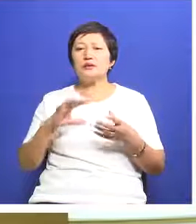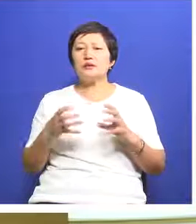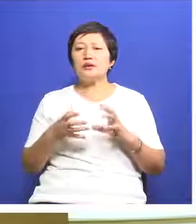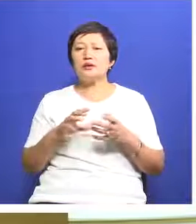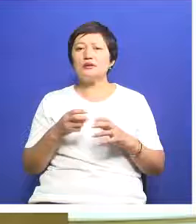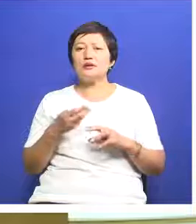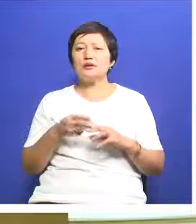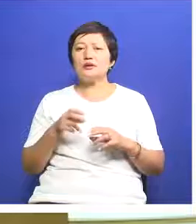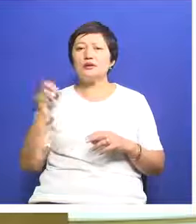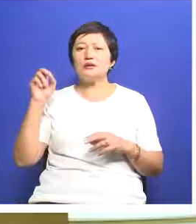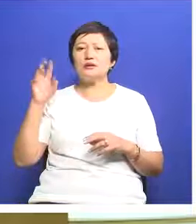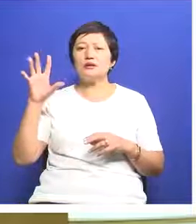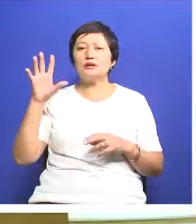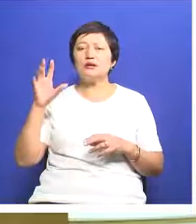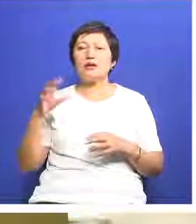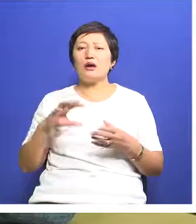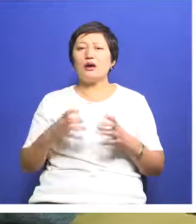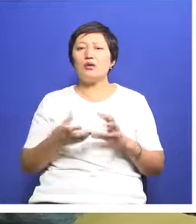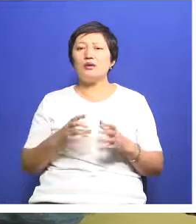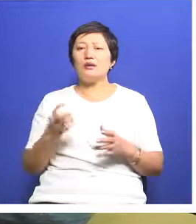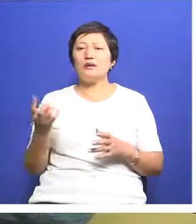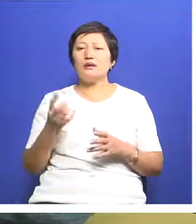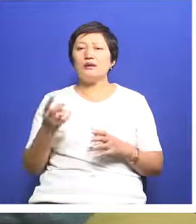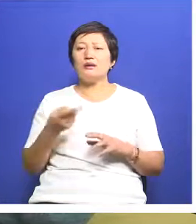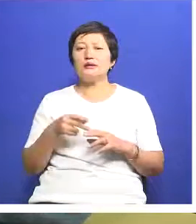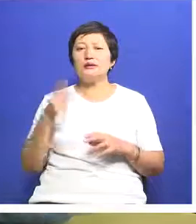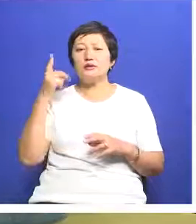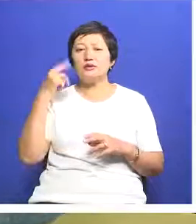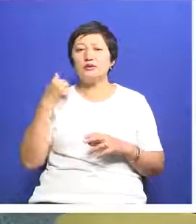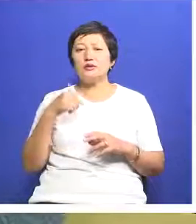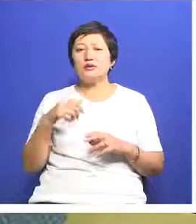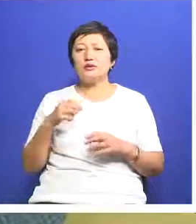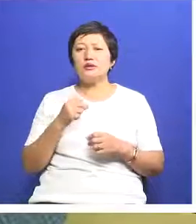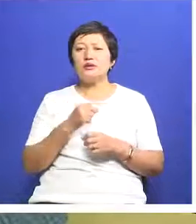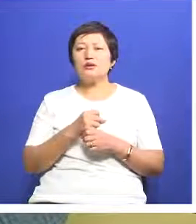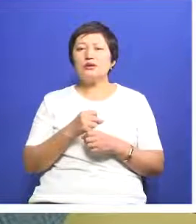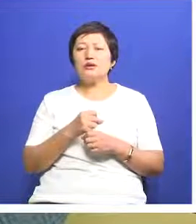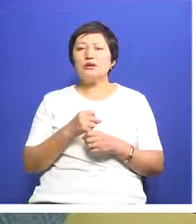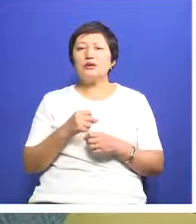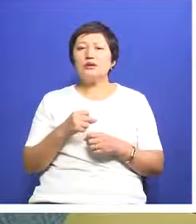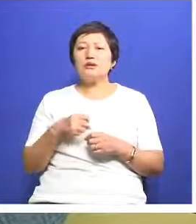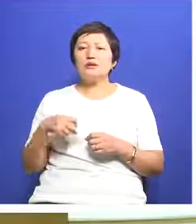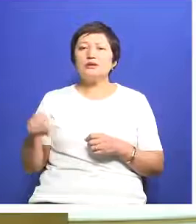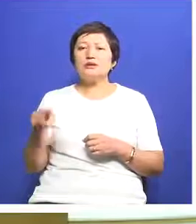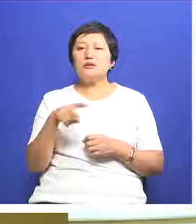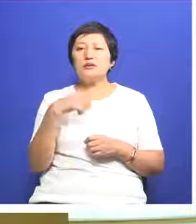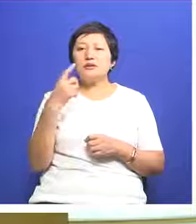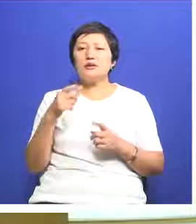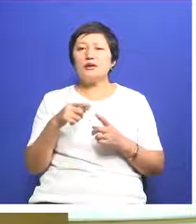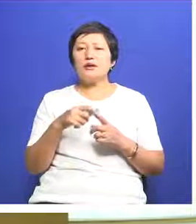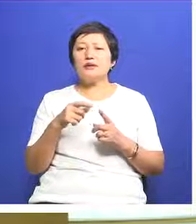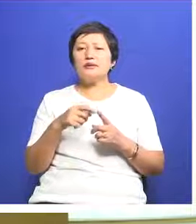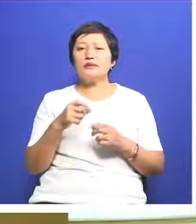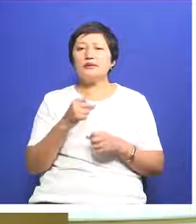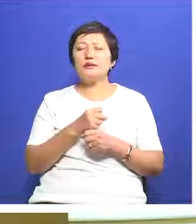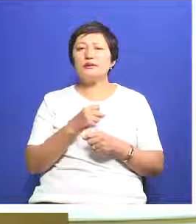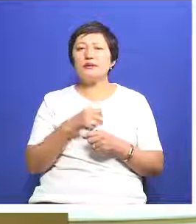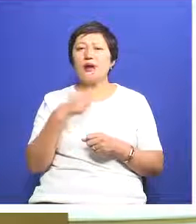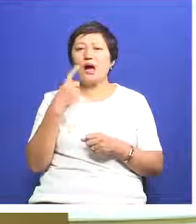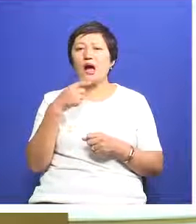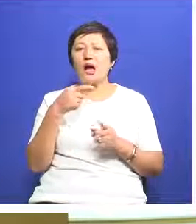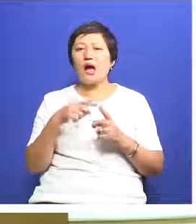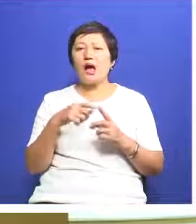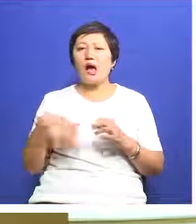кандай жарык ауыл экенин. Түшүнүктүү. Мухан Кемелханұлы, сиз үчүн аким деген ким? Аким